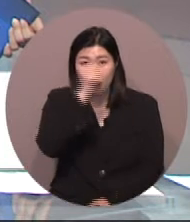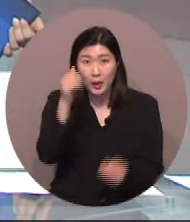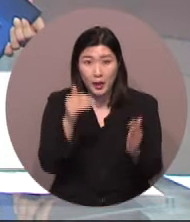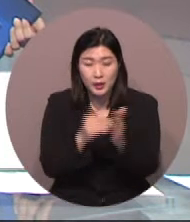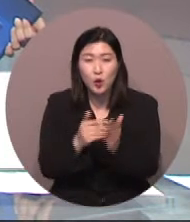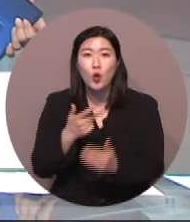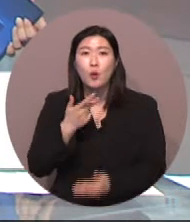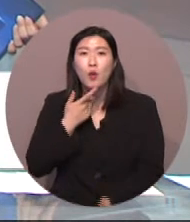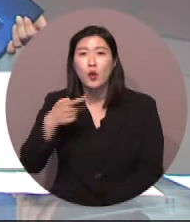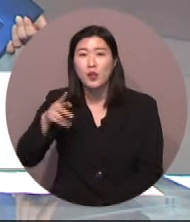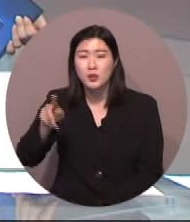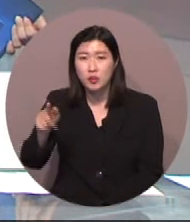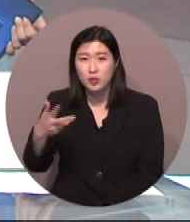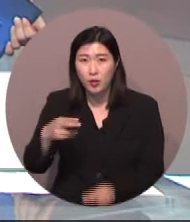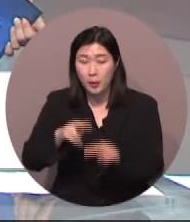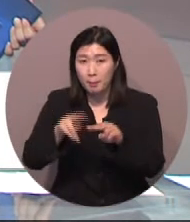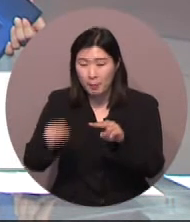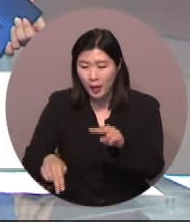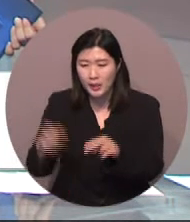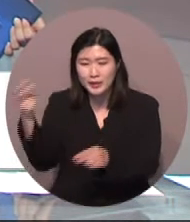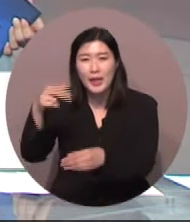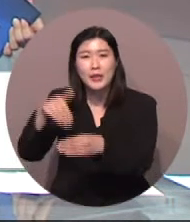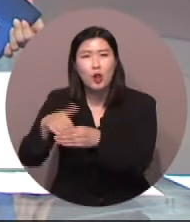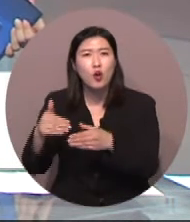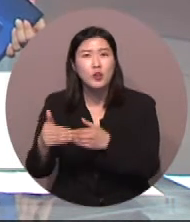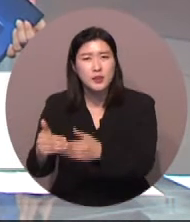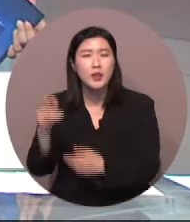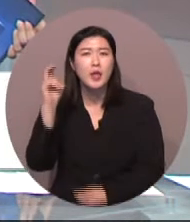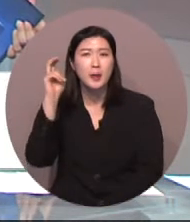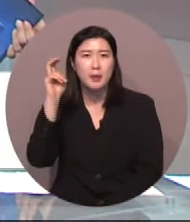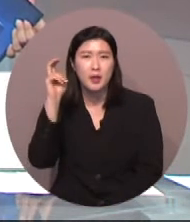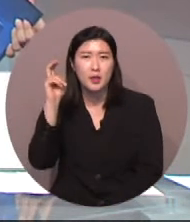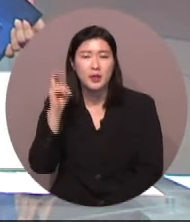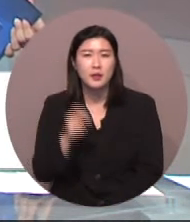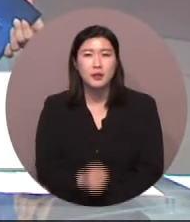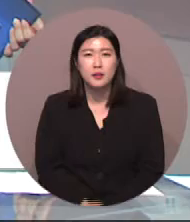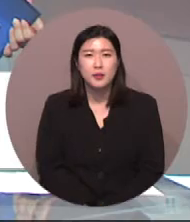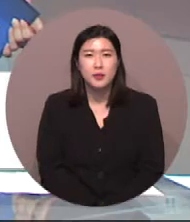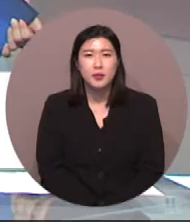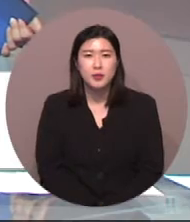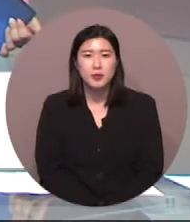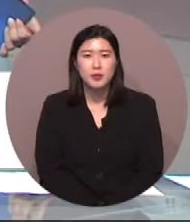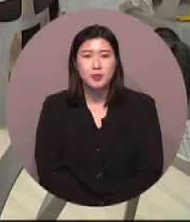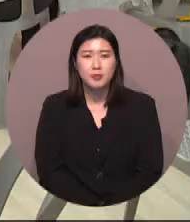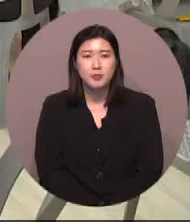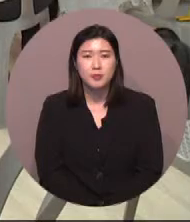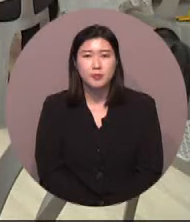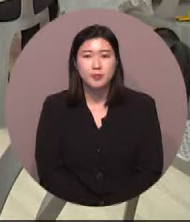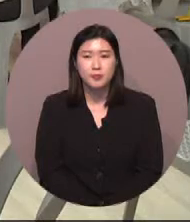보령 서천 지역구 국회의원 재보궐선거가 치러질 전망입니다. 김태욱 기자입니다.